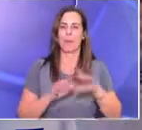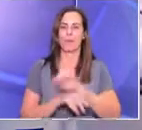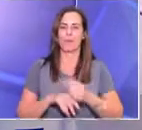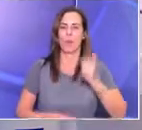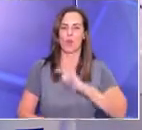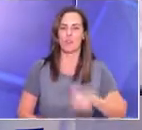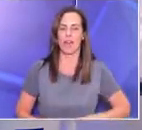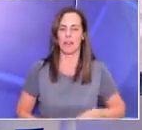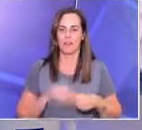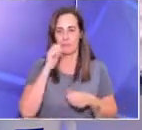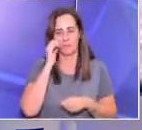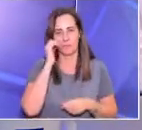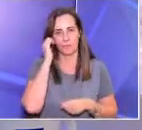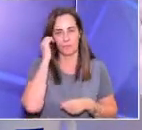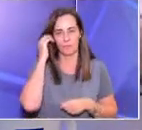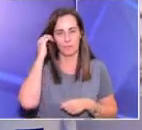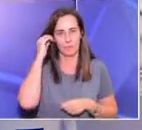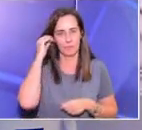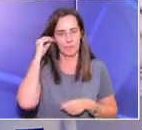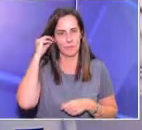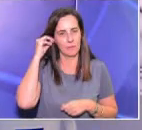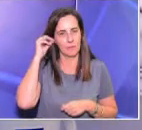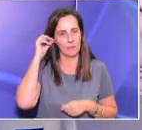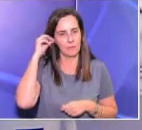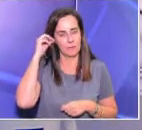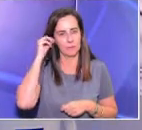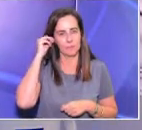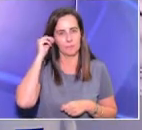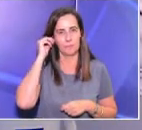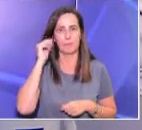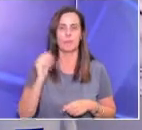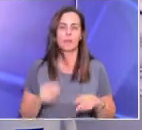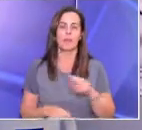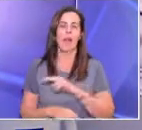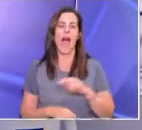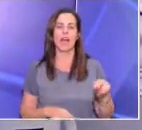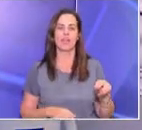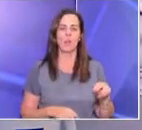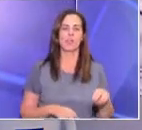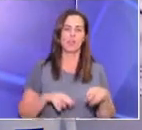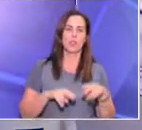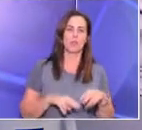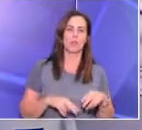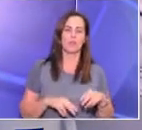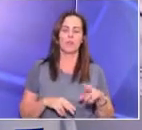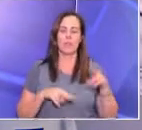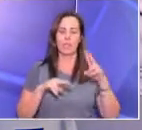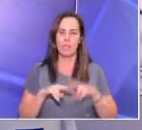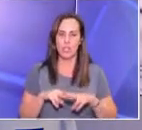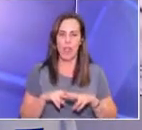או שהם ילכו הבית אחרי 10 שנים כמו שהם מבטיחים. גם צריך להגיד את זה, הנושא ההסתאבות, הקרבה